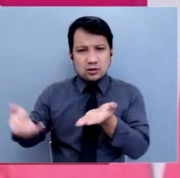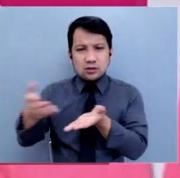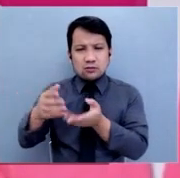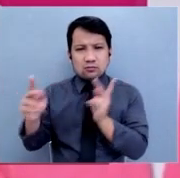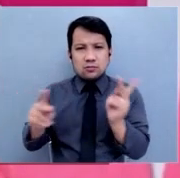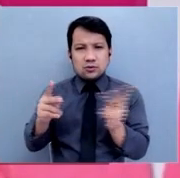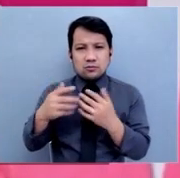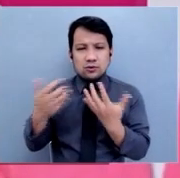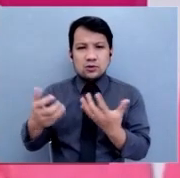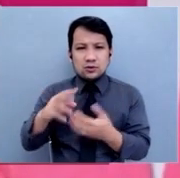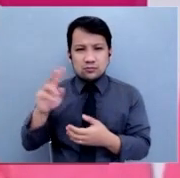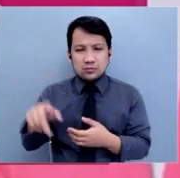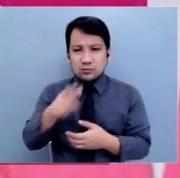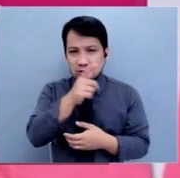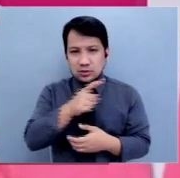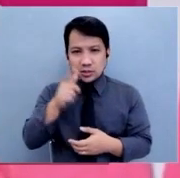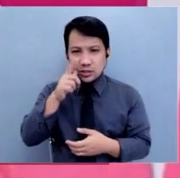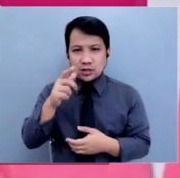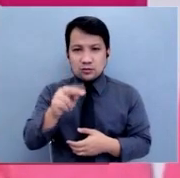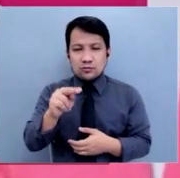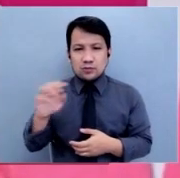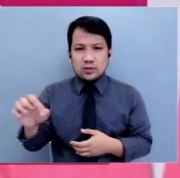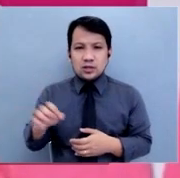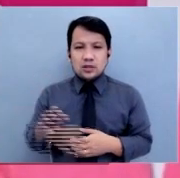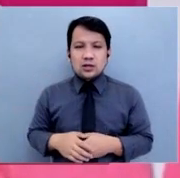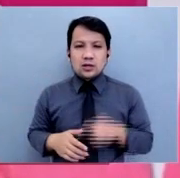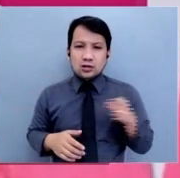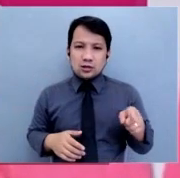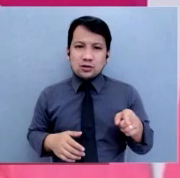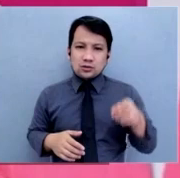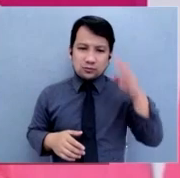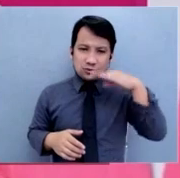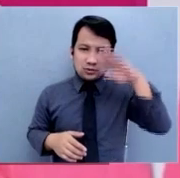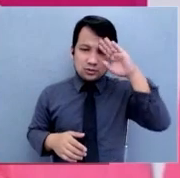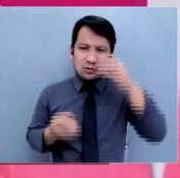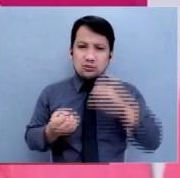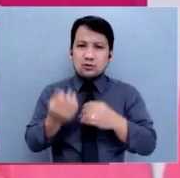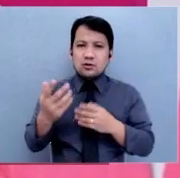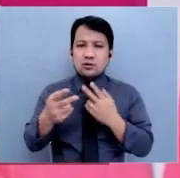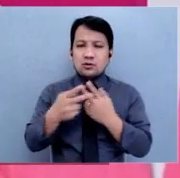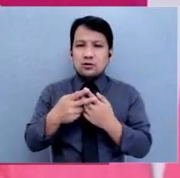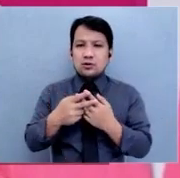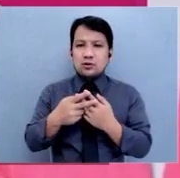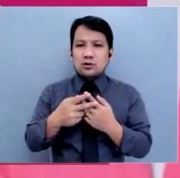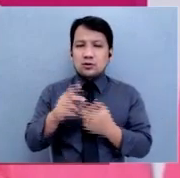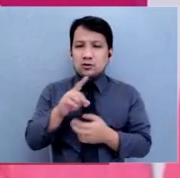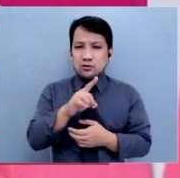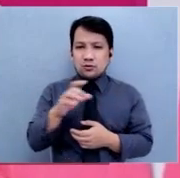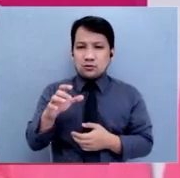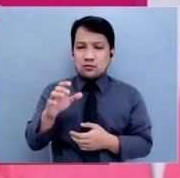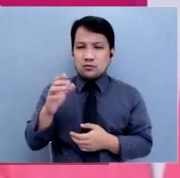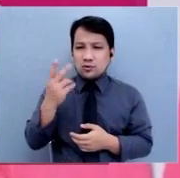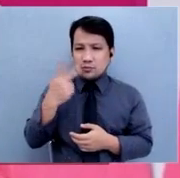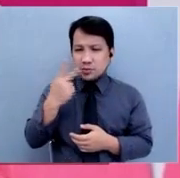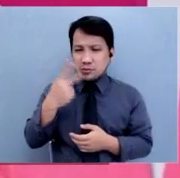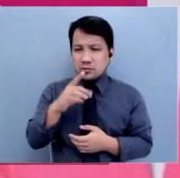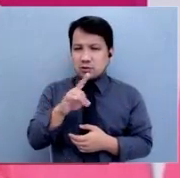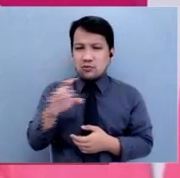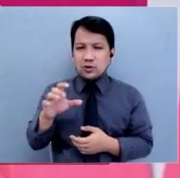ni Vice President Robredo sa Nueva Ecija. Ang online mention sa hashtag Nueva Ecija is pink, umabot sa